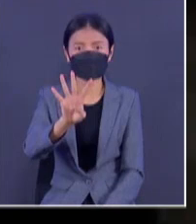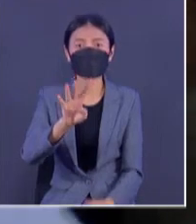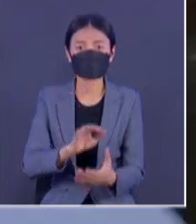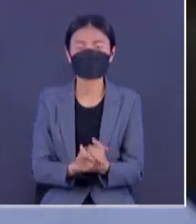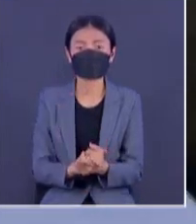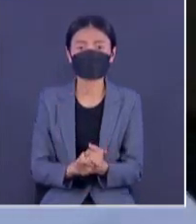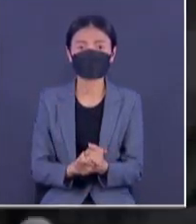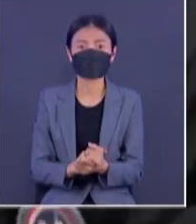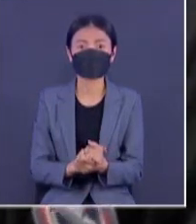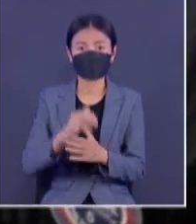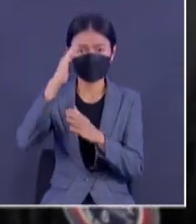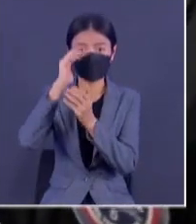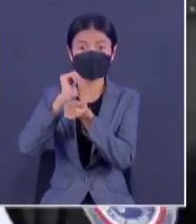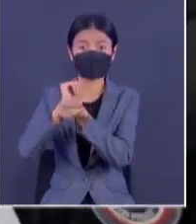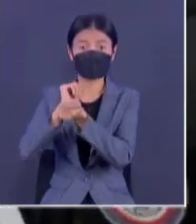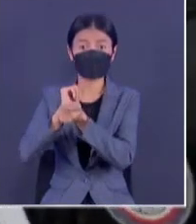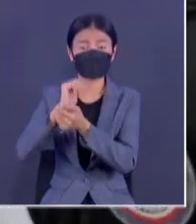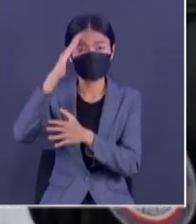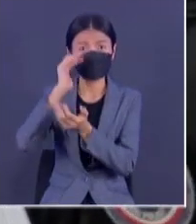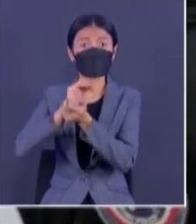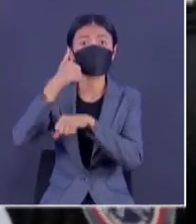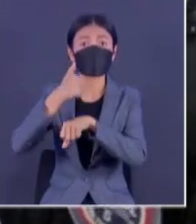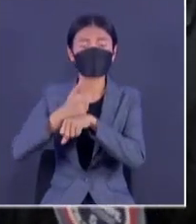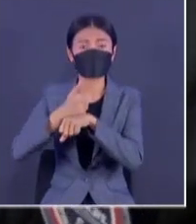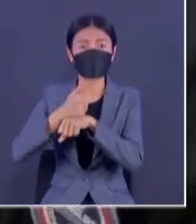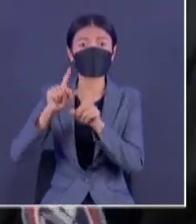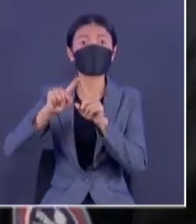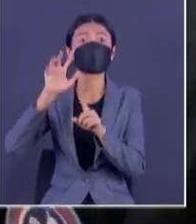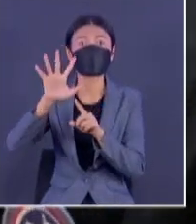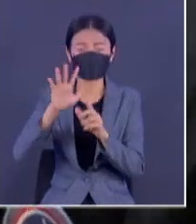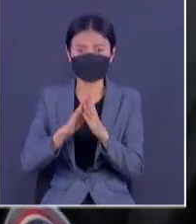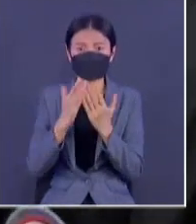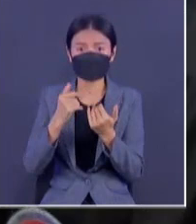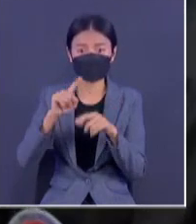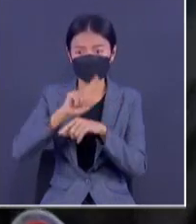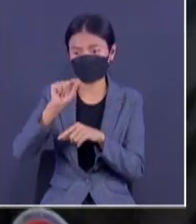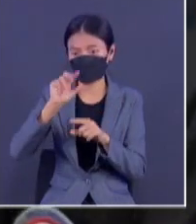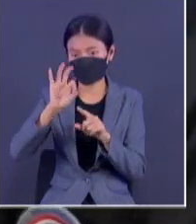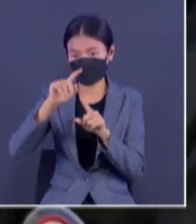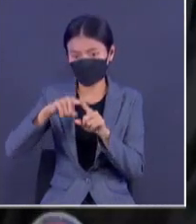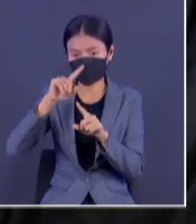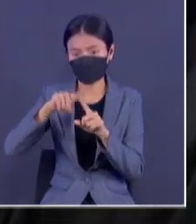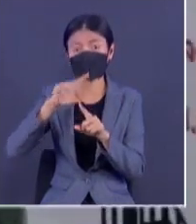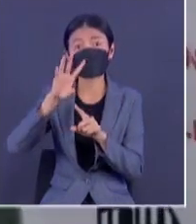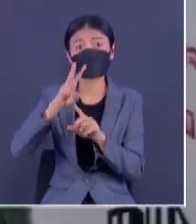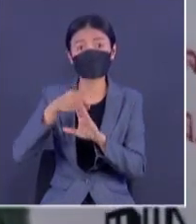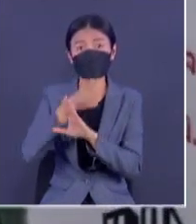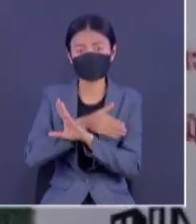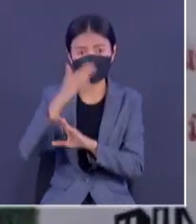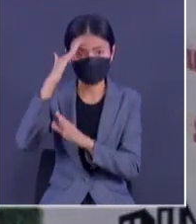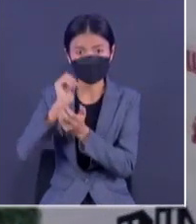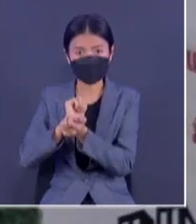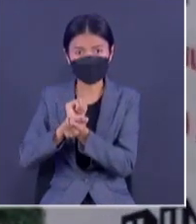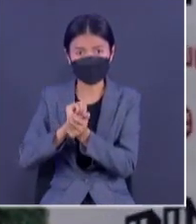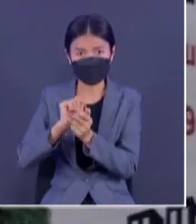วบวงศุขครับผู้บัญชาการตำรวจภูธรภาค5ท่านก็เปิดเผยครับบอกว่าเมื่อวันที่29มิถุนายนที่ผ่านมาเนี่ยตำรวจสพ.ดส.ภ